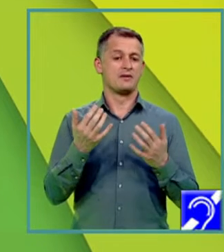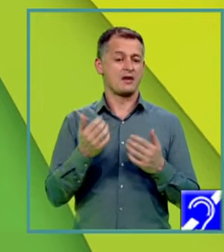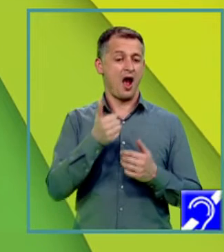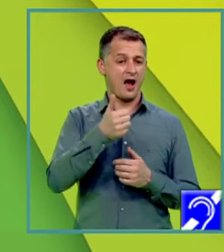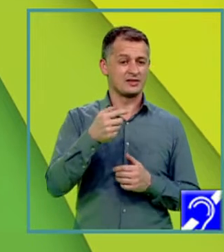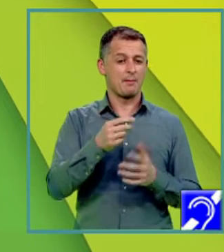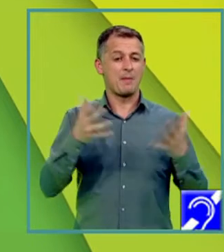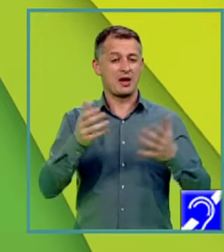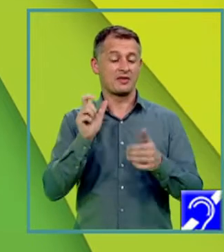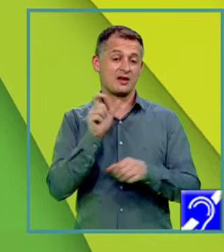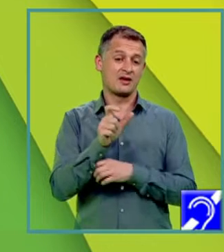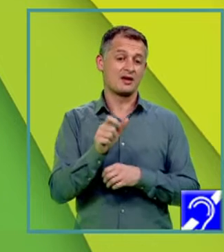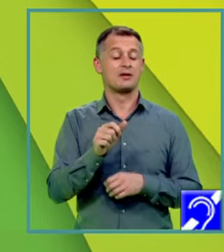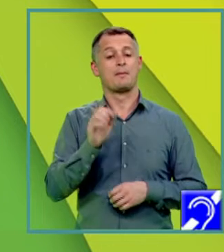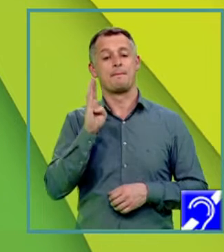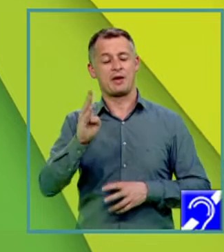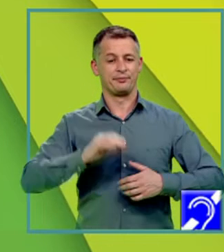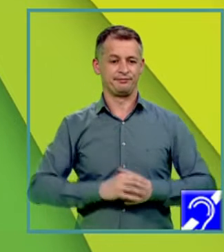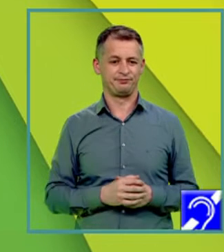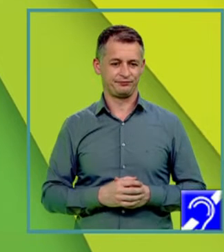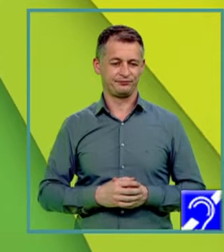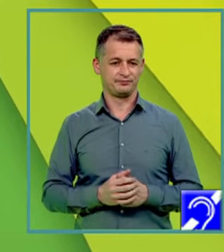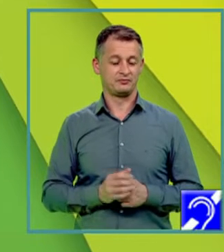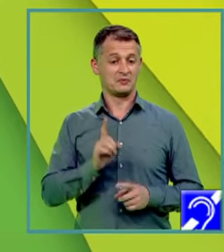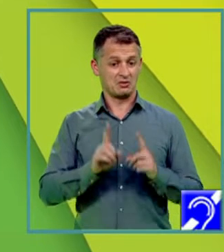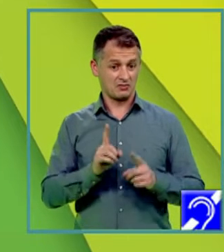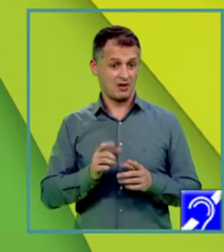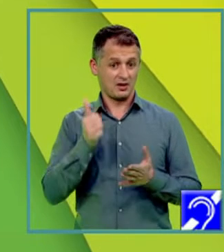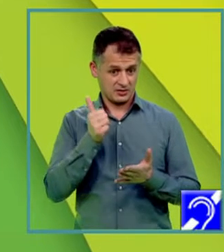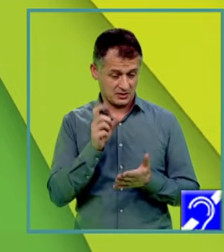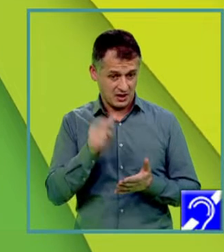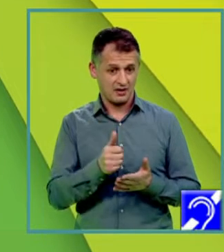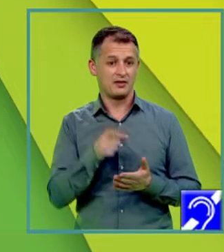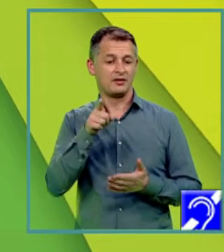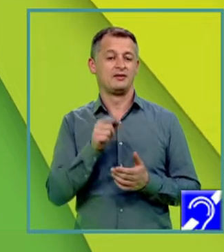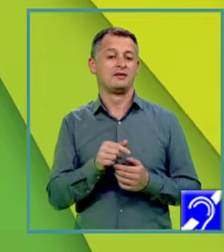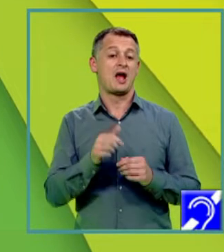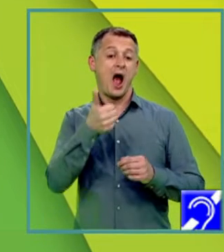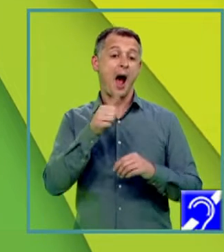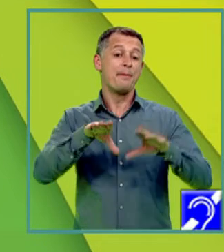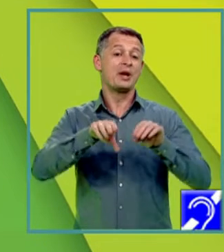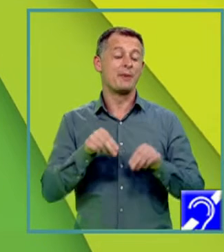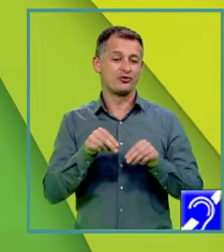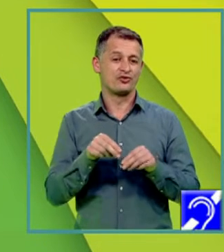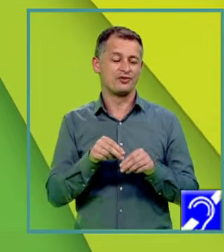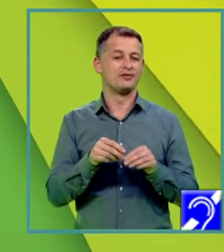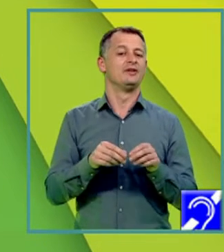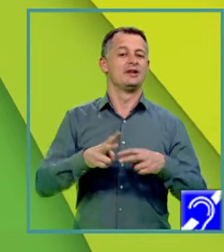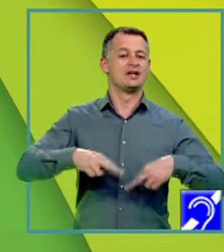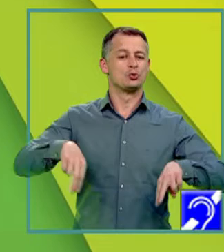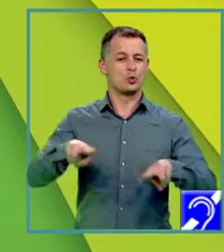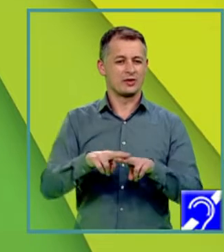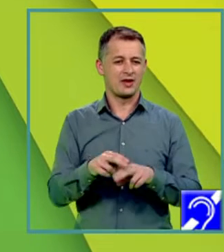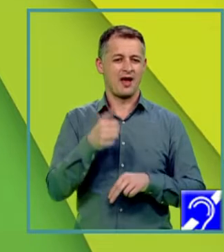a este mai mare decât valoarea variabilei b în caz afirmativ a primește rezultatul evaluării